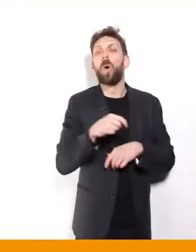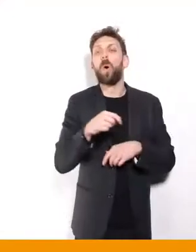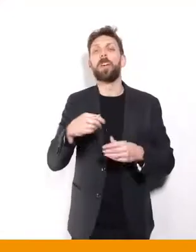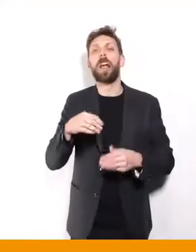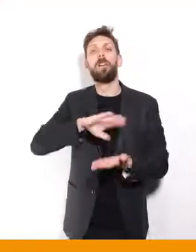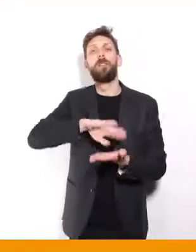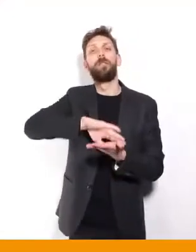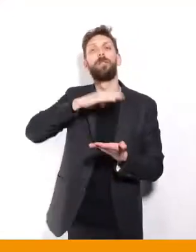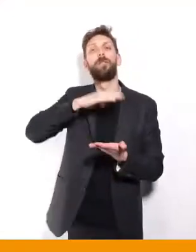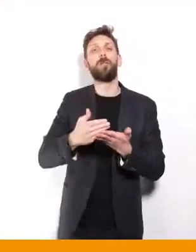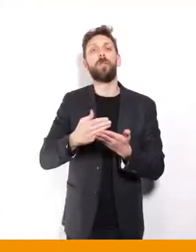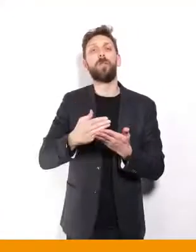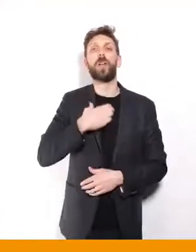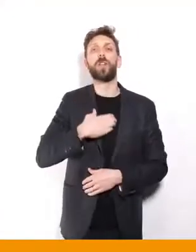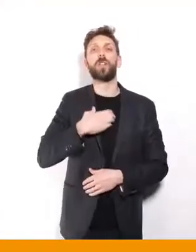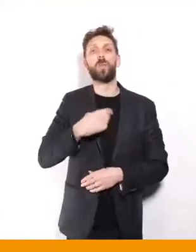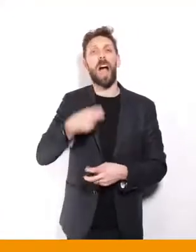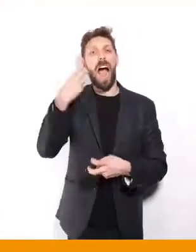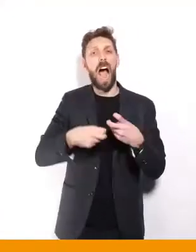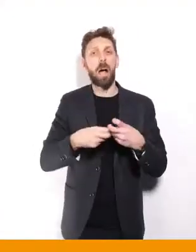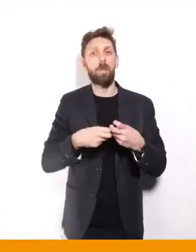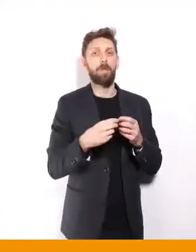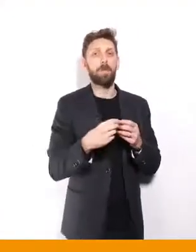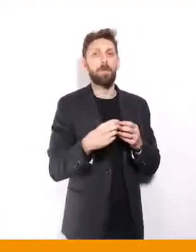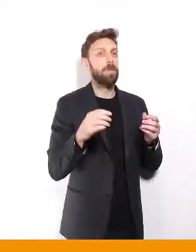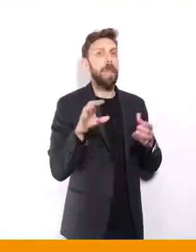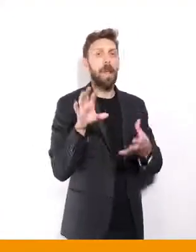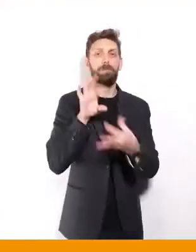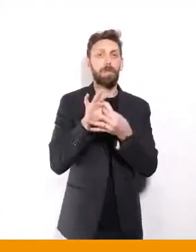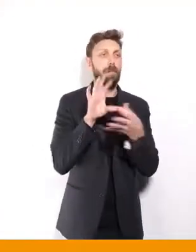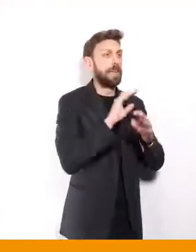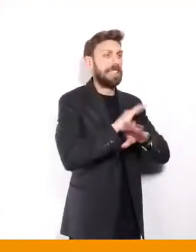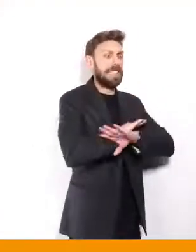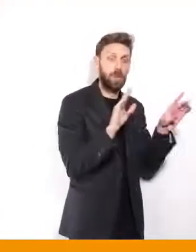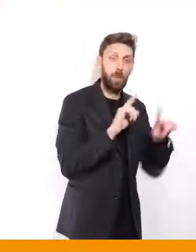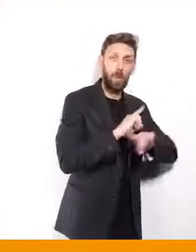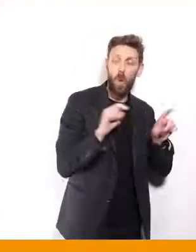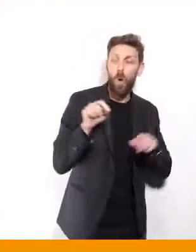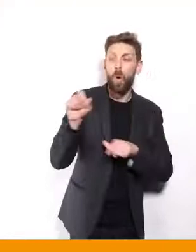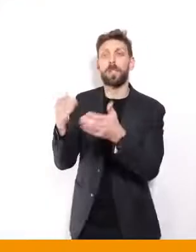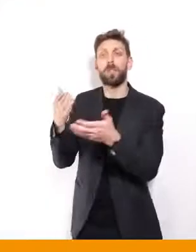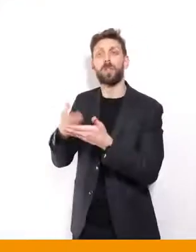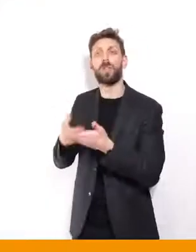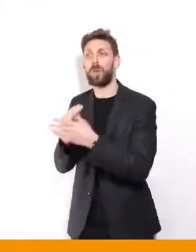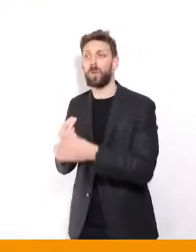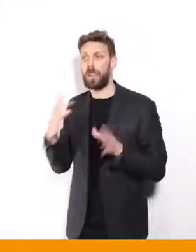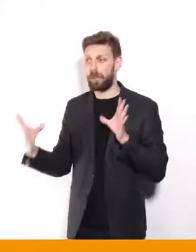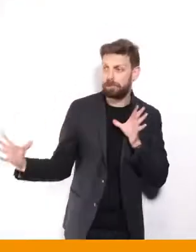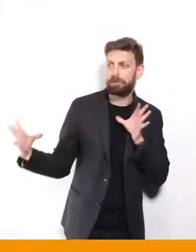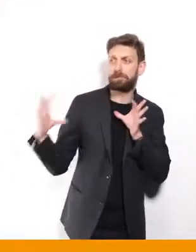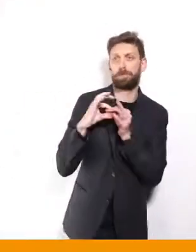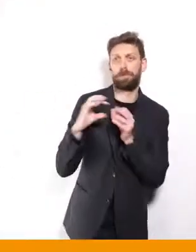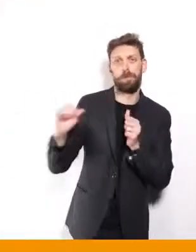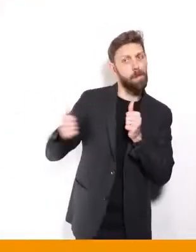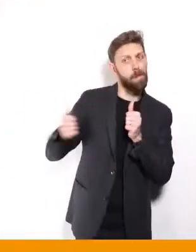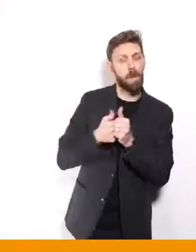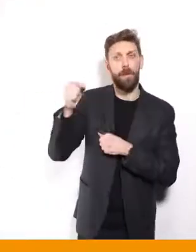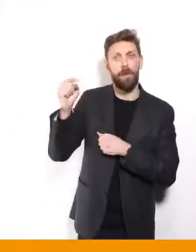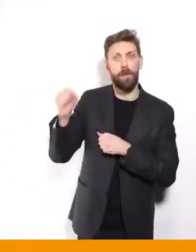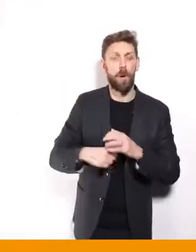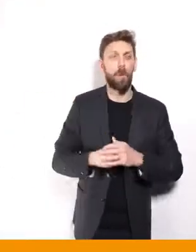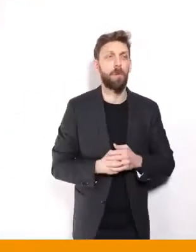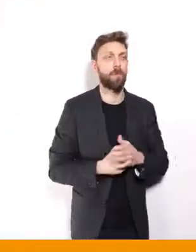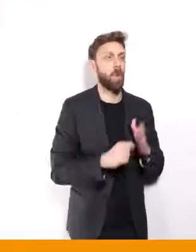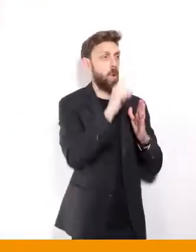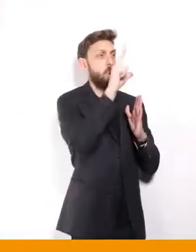prenante de ce type de loi, comme vous devez être partie prenante, encore une fois, de la loi ou du